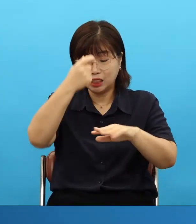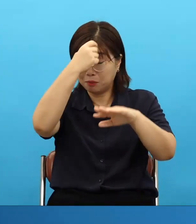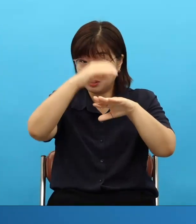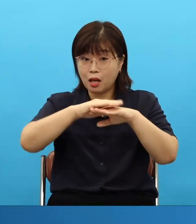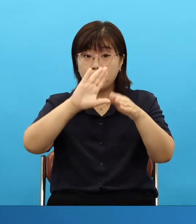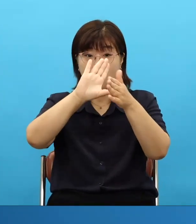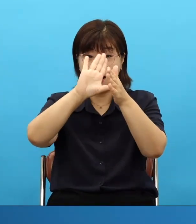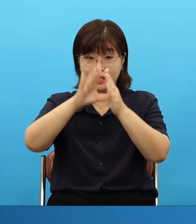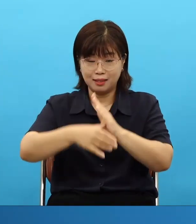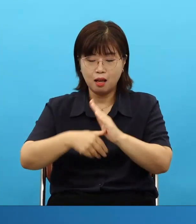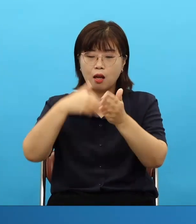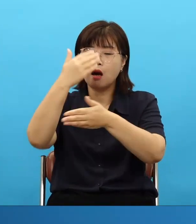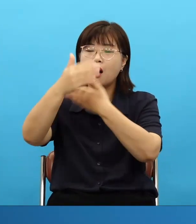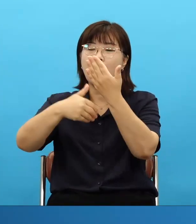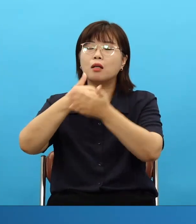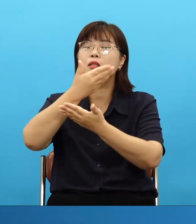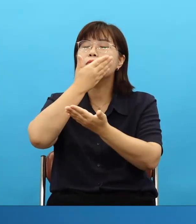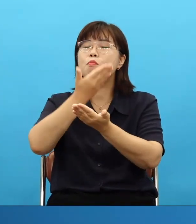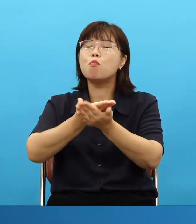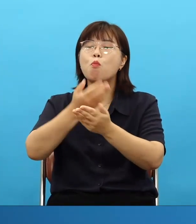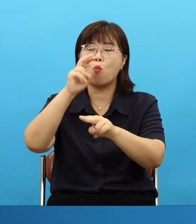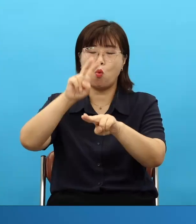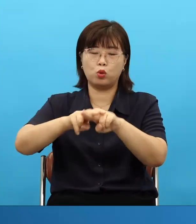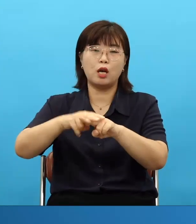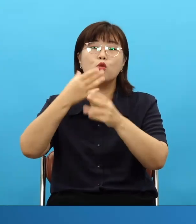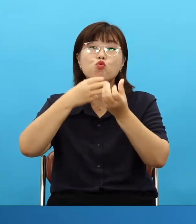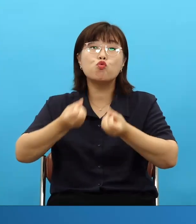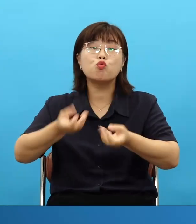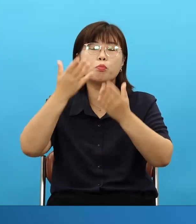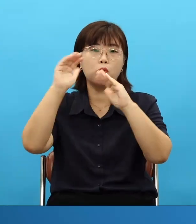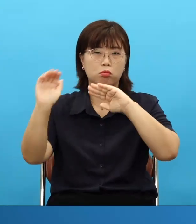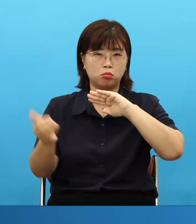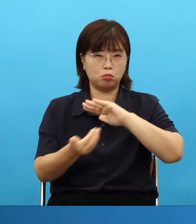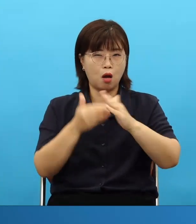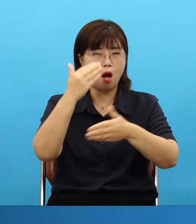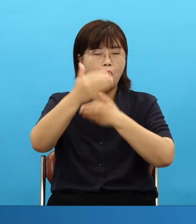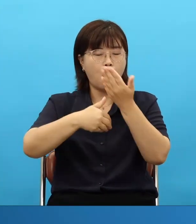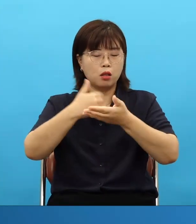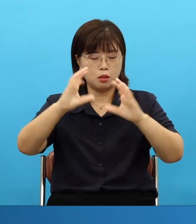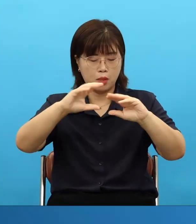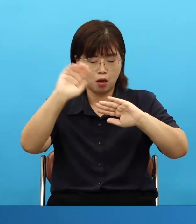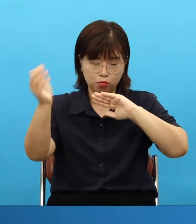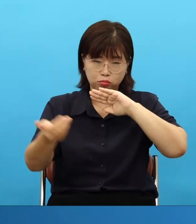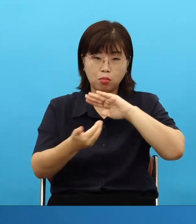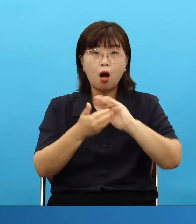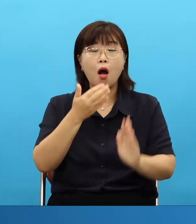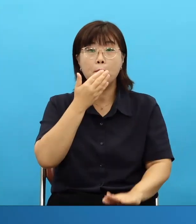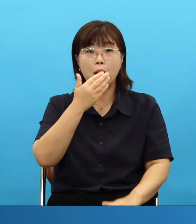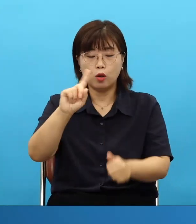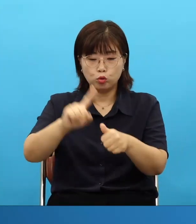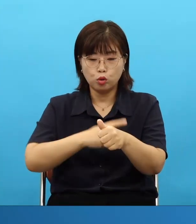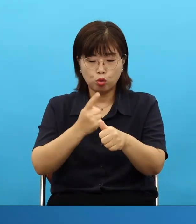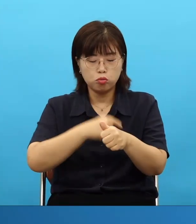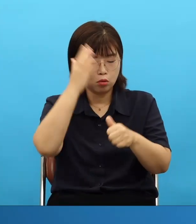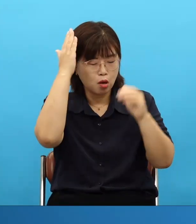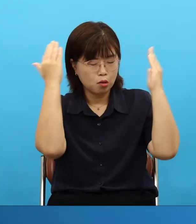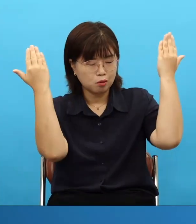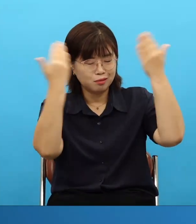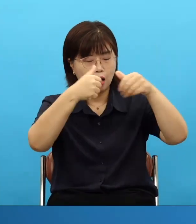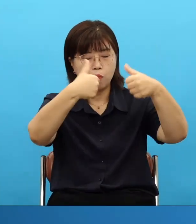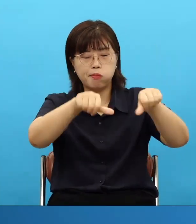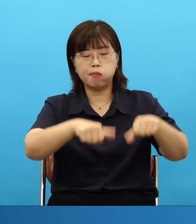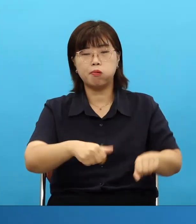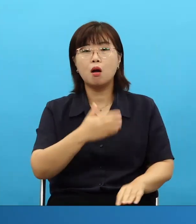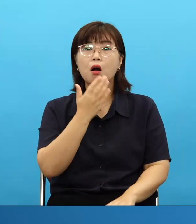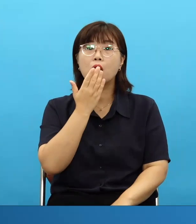being fulfilled. 여러분 기도하고 예배하는 시간에 이게 이루어지니까 이게 꺾이는 거예요. As you give your worship, as you pray, we see that God's kingdom and the